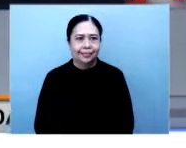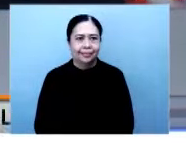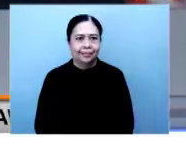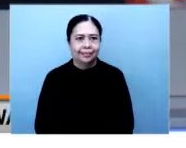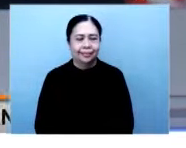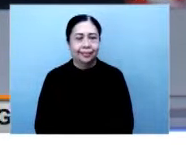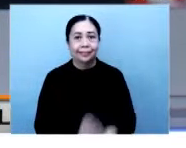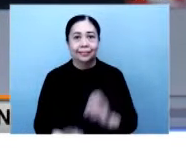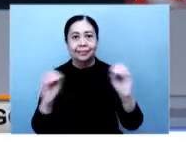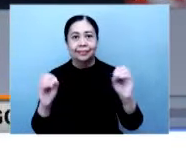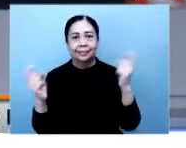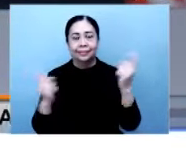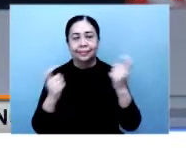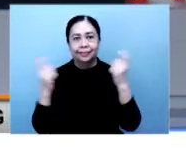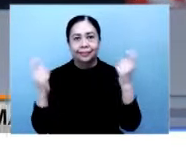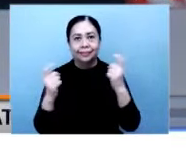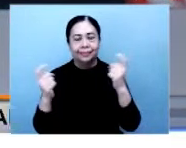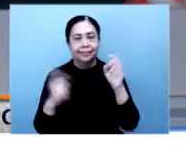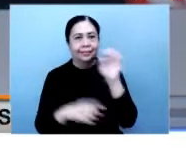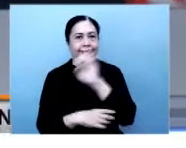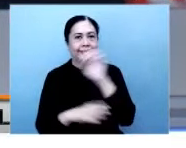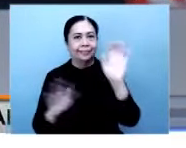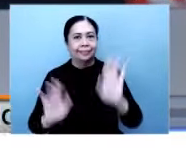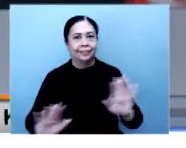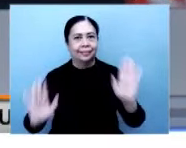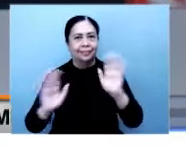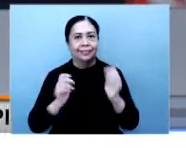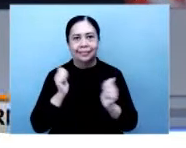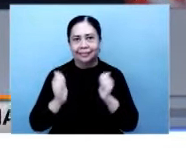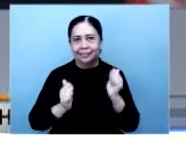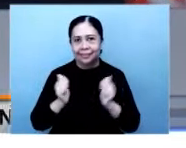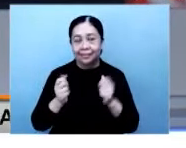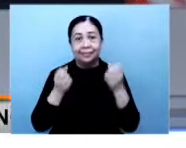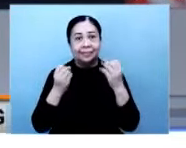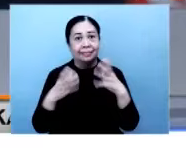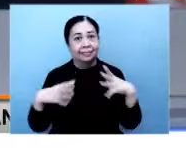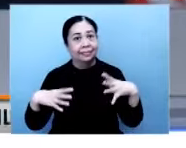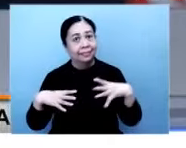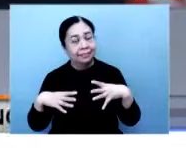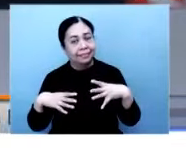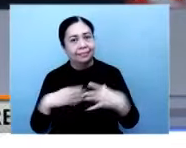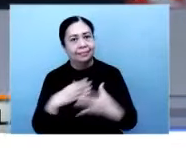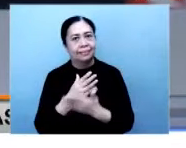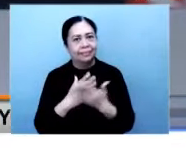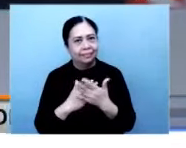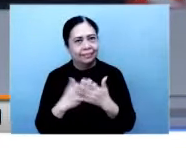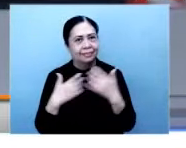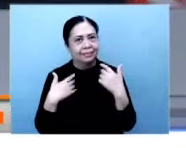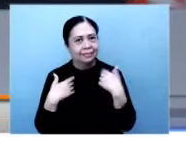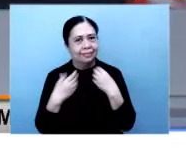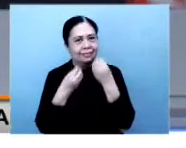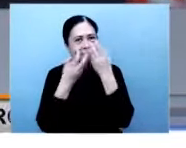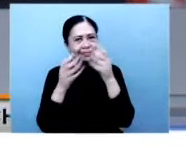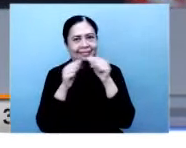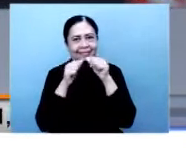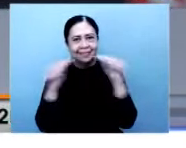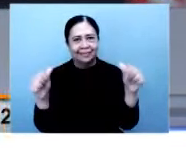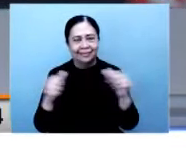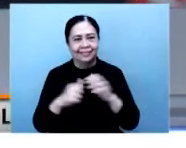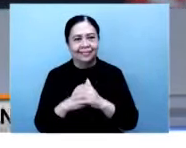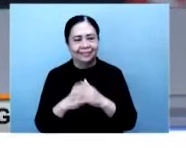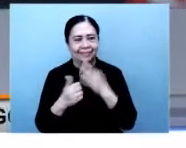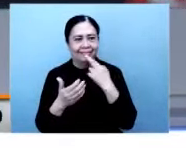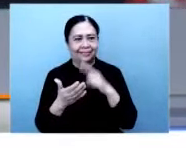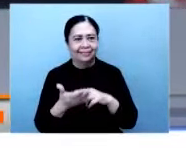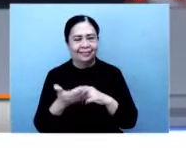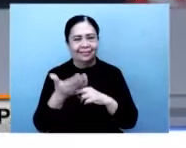Kanya-kanyang celebrate ng Easter Sunday ang mga artista. Maraming nagbakasyon at meron ding may pasabog na announcements. Nasa frontline ng